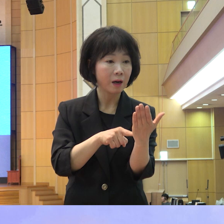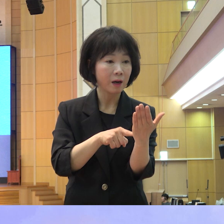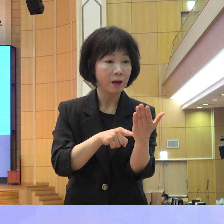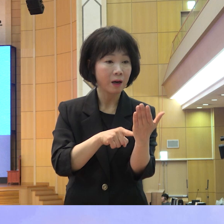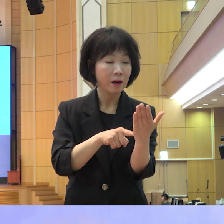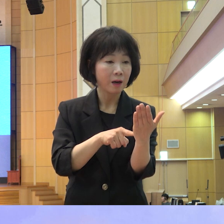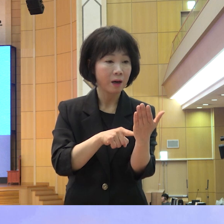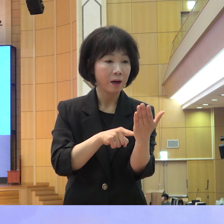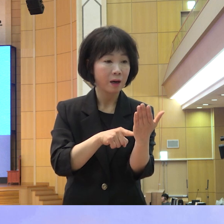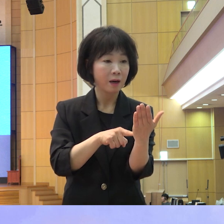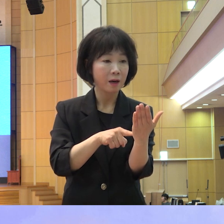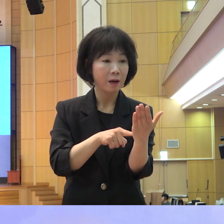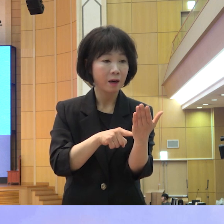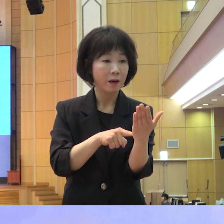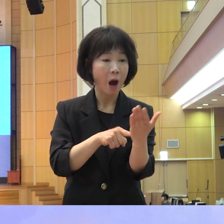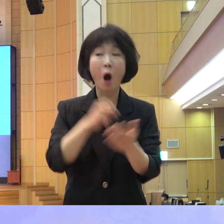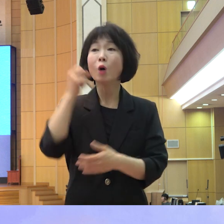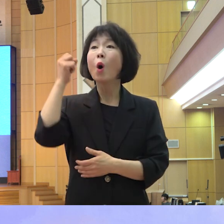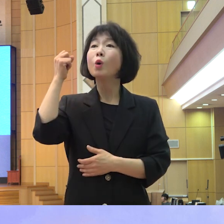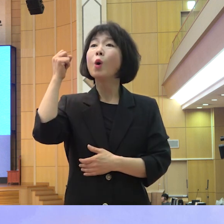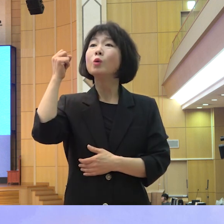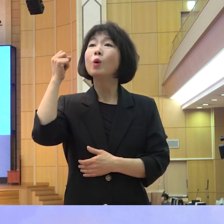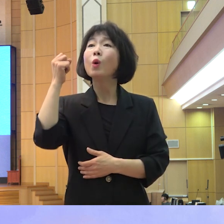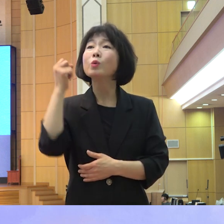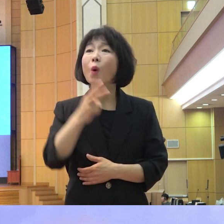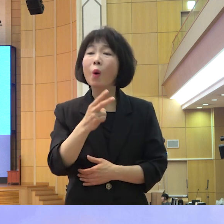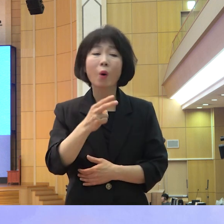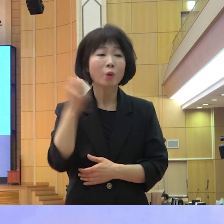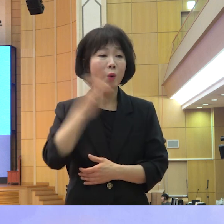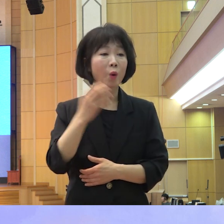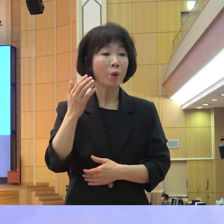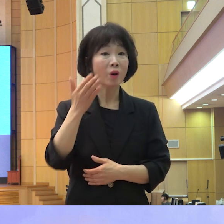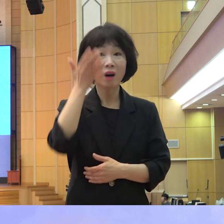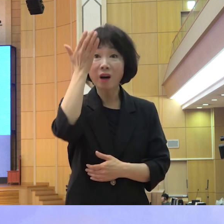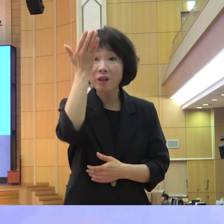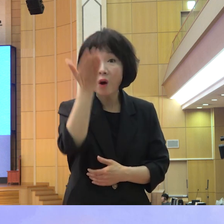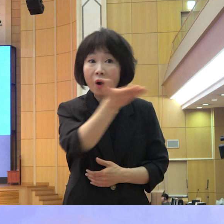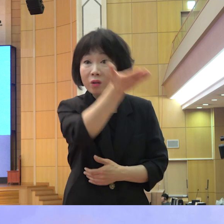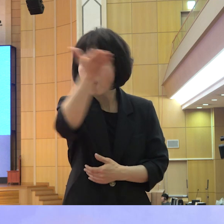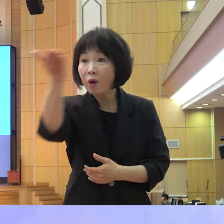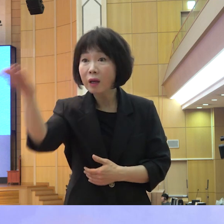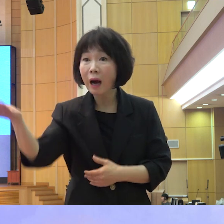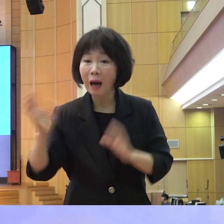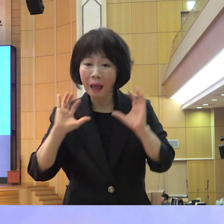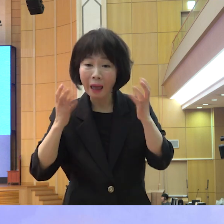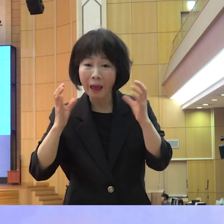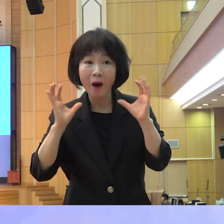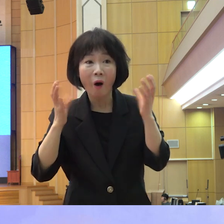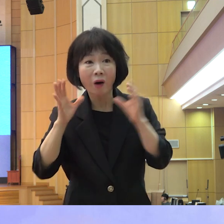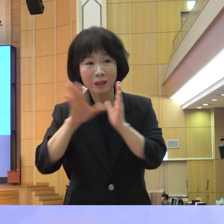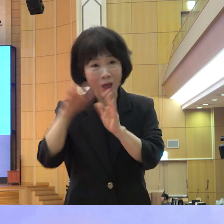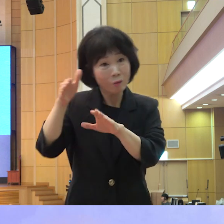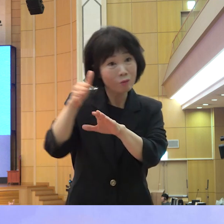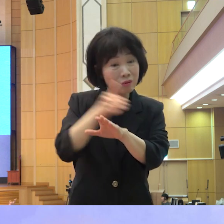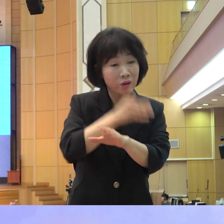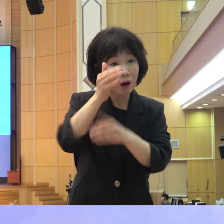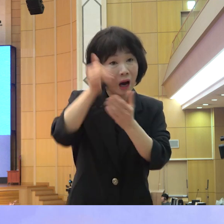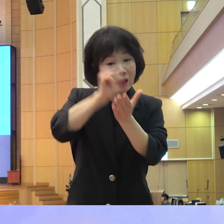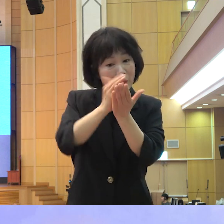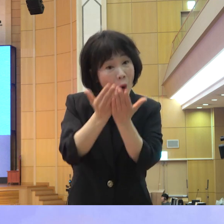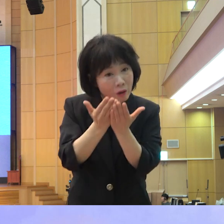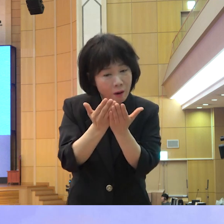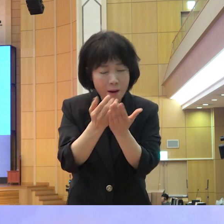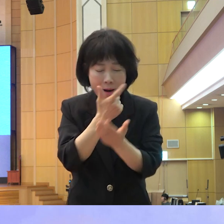디모데후서 3장 15절을 보면 또 내가 어려서부터 무엇을 알았대요?